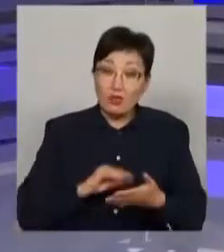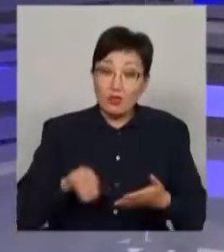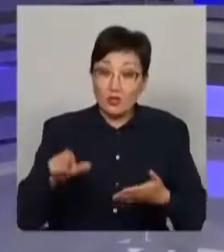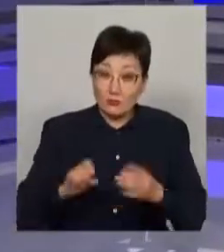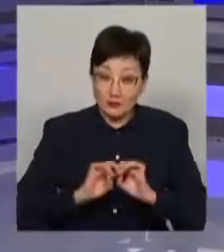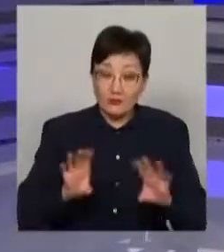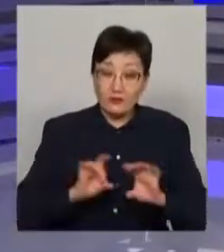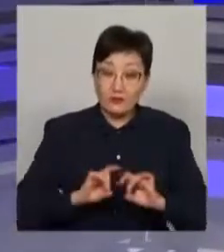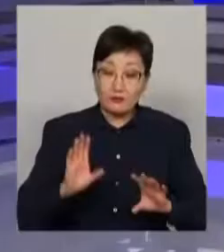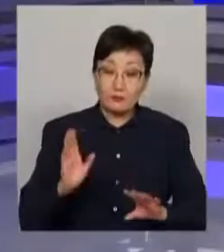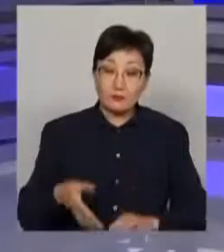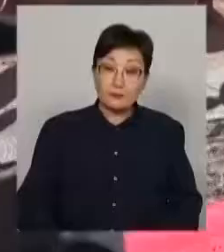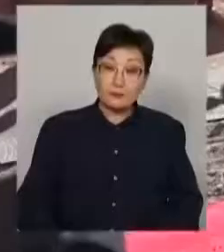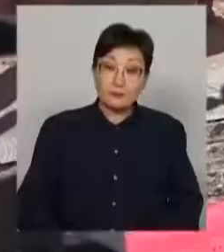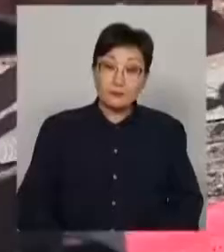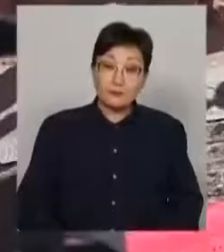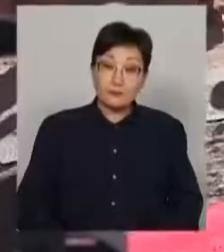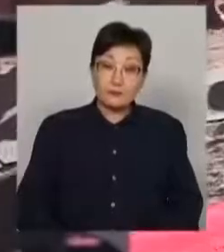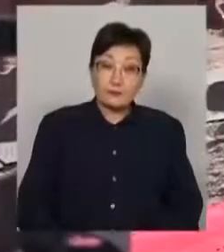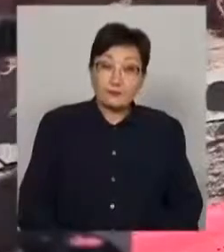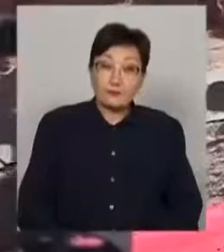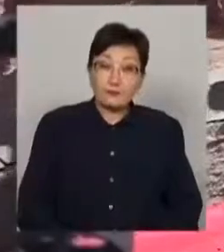Мерей Қанапьянов жалғастырсын.